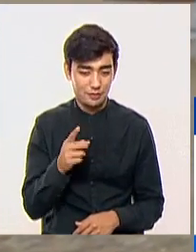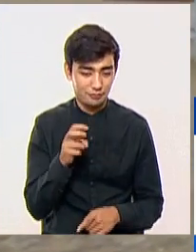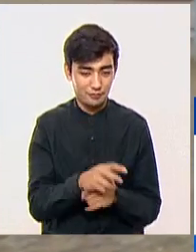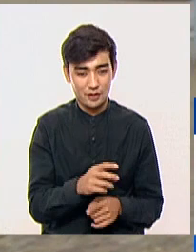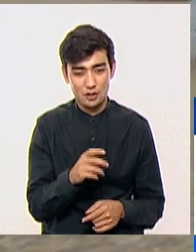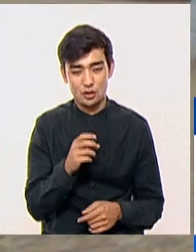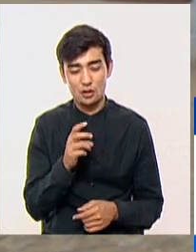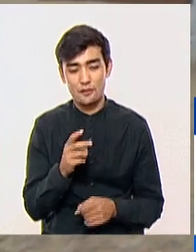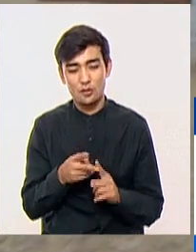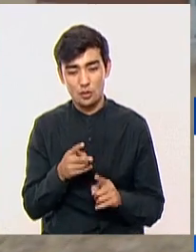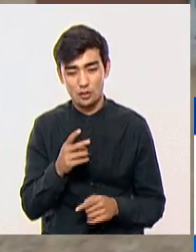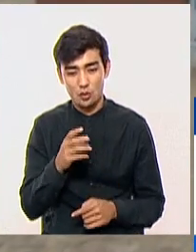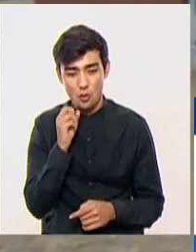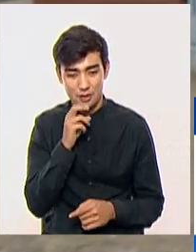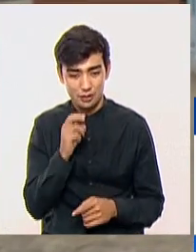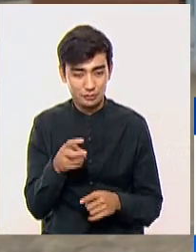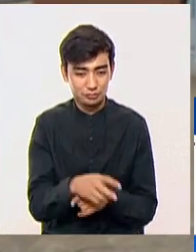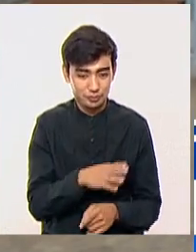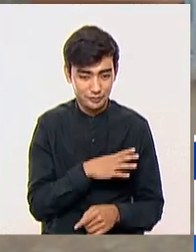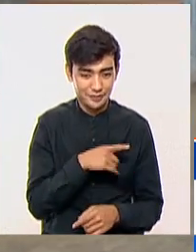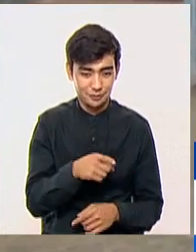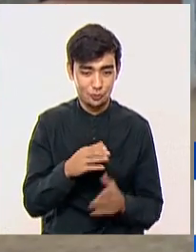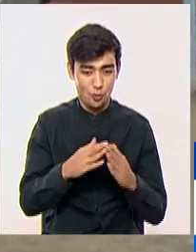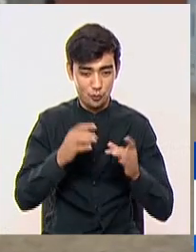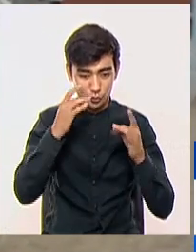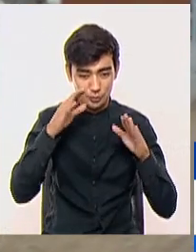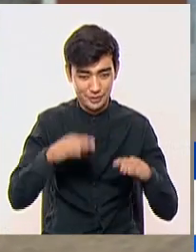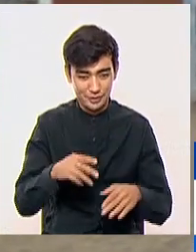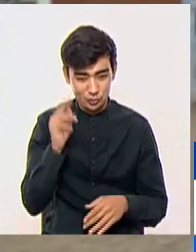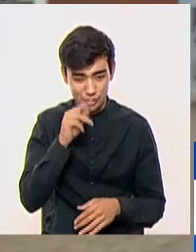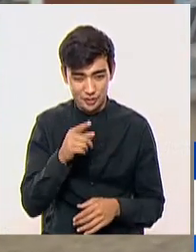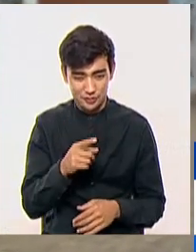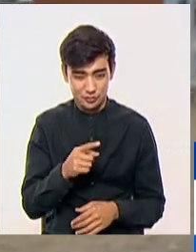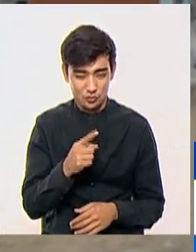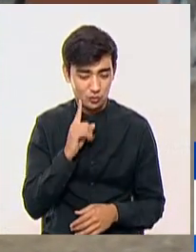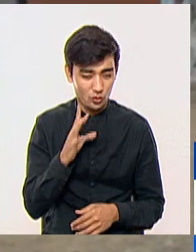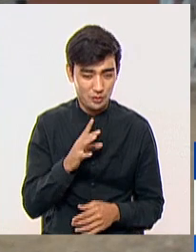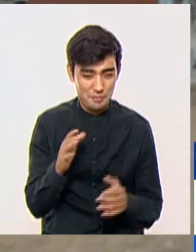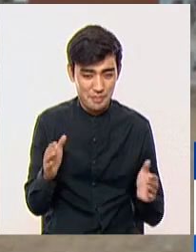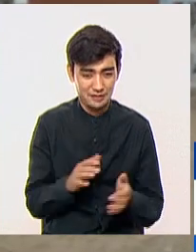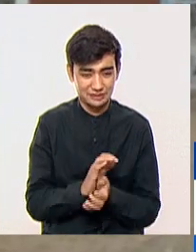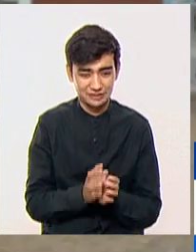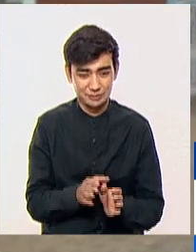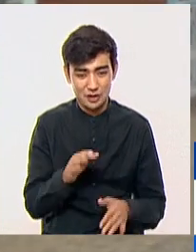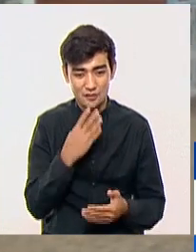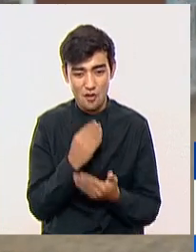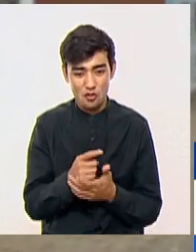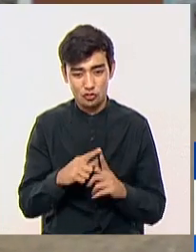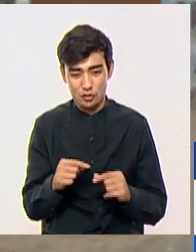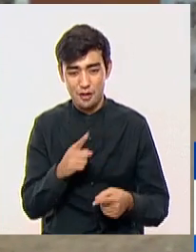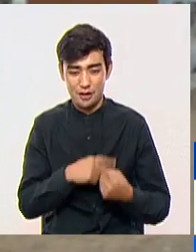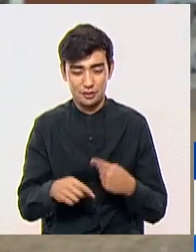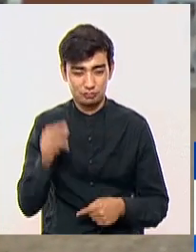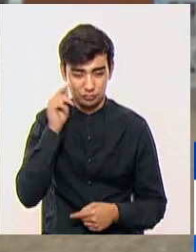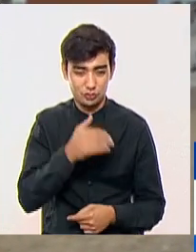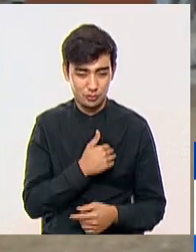келеді. Және осы жаңа мәдени орталығында оқу мүлдем ыңғайсыз. Біздің енді мектебімізге қайтып оралғанын